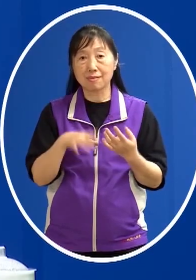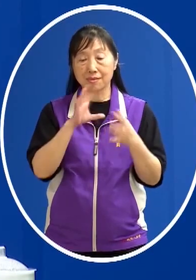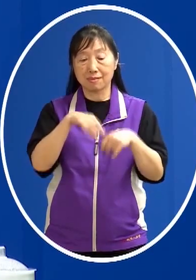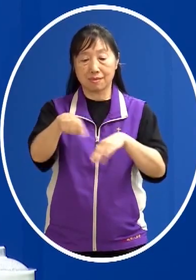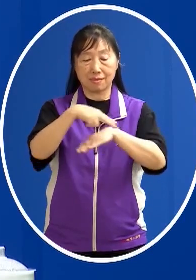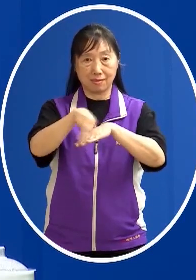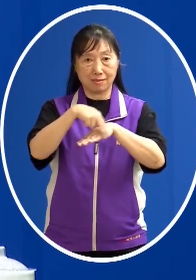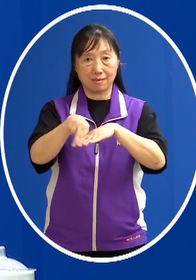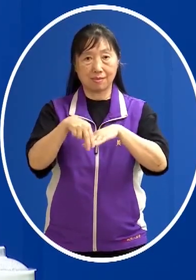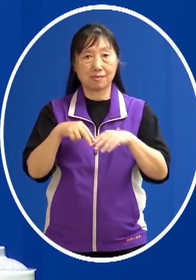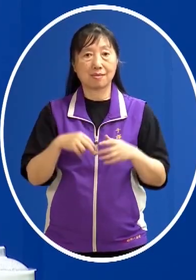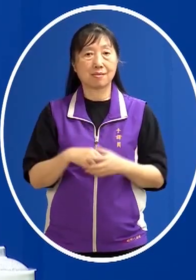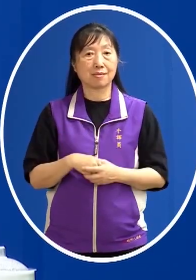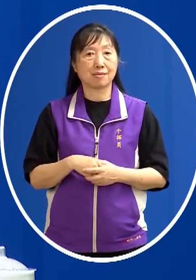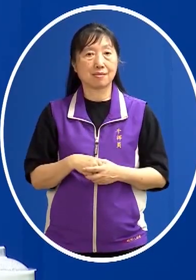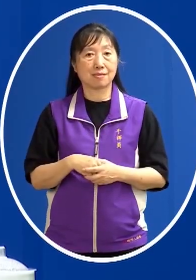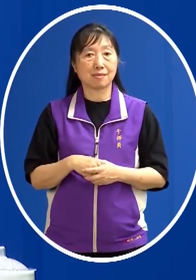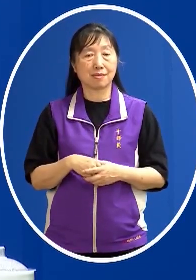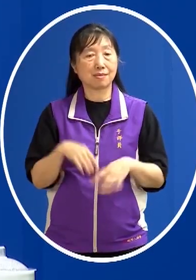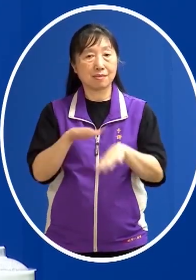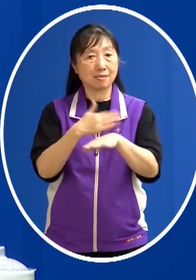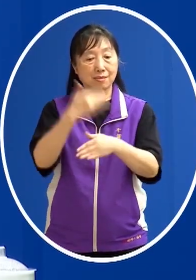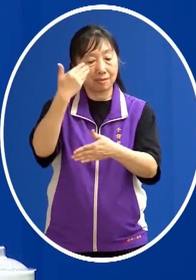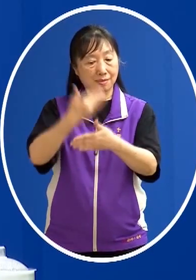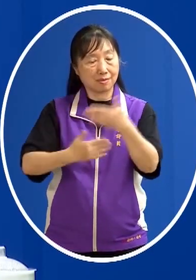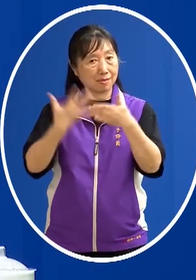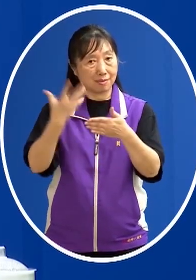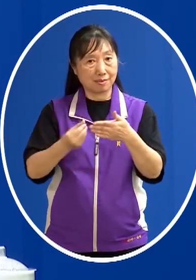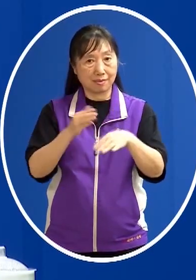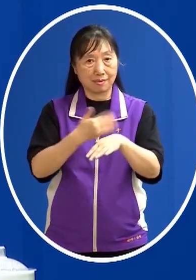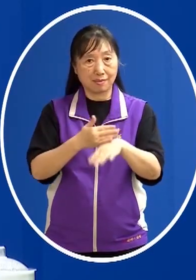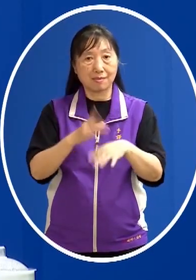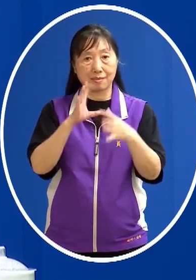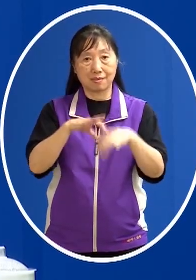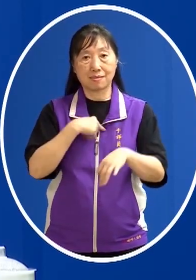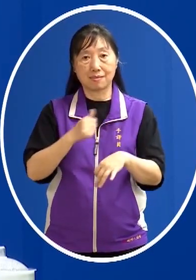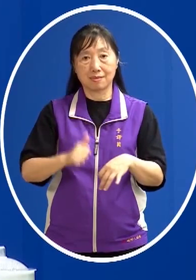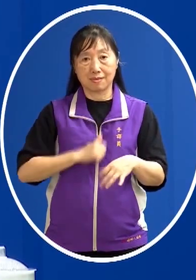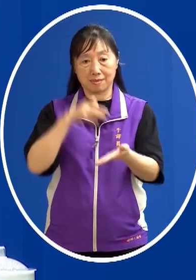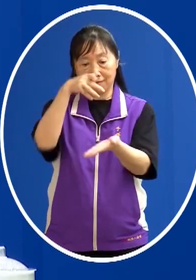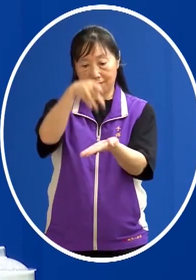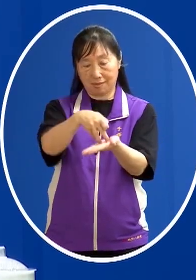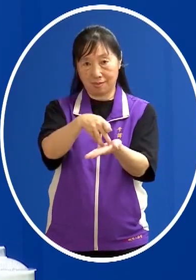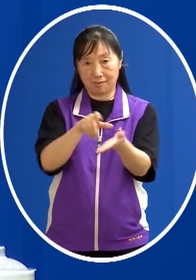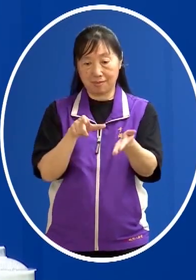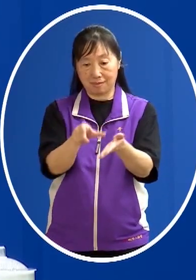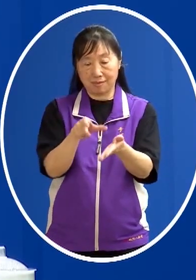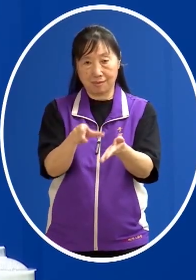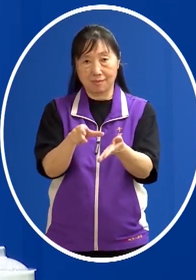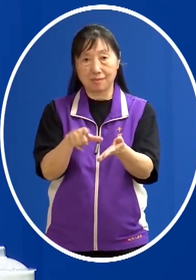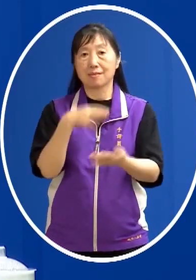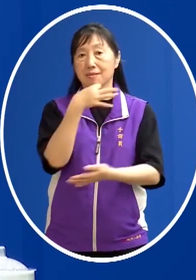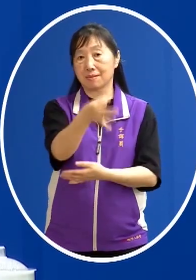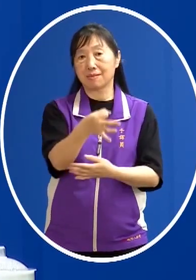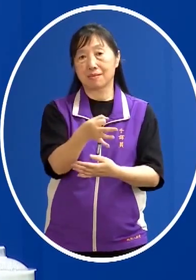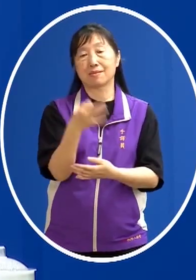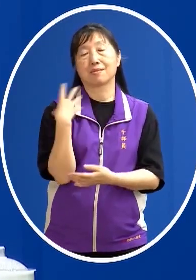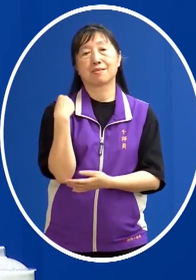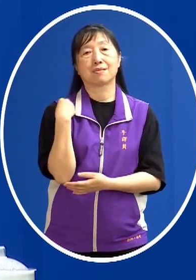制，那我们不会来减少，所以在实名制的口罩也会继续买得